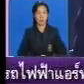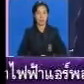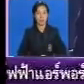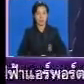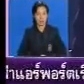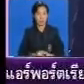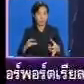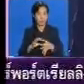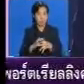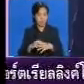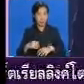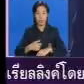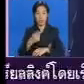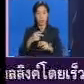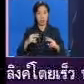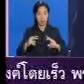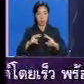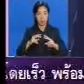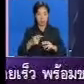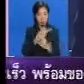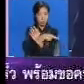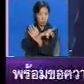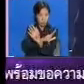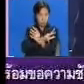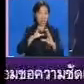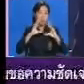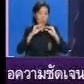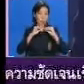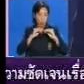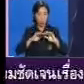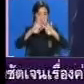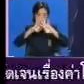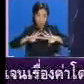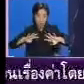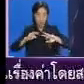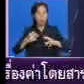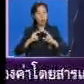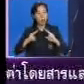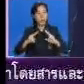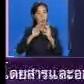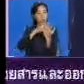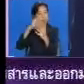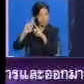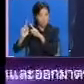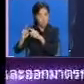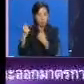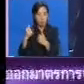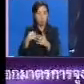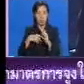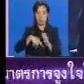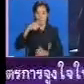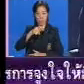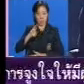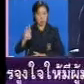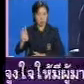ในการประชุมรัฐมนตรีต่างประเทศอาเซียนที่ภูเก็ตในช่วงกลางเดือนนี้นะครับแน่นอนครับว่าการประกาศใช้พระราชบัญญัติความมั่นคงในพื้น